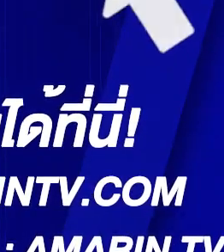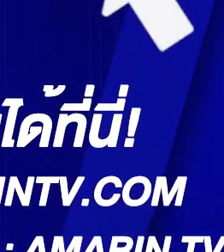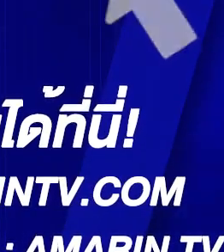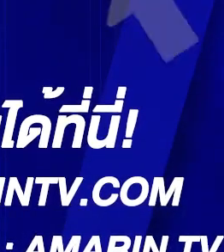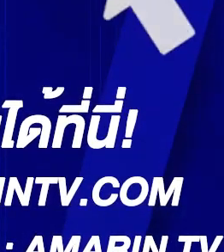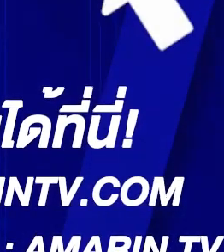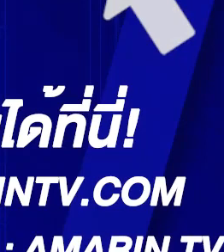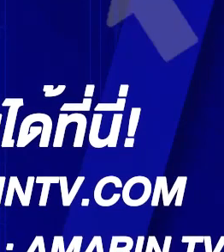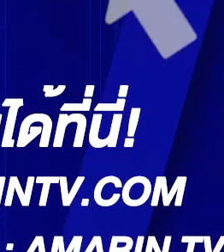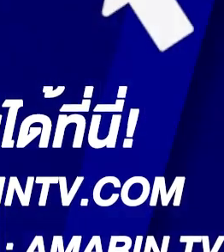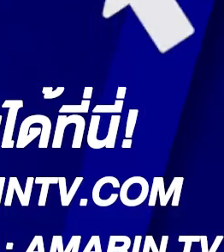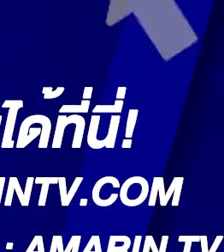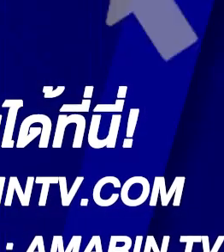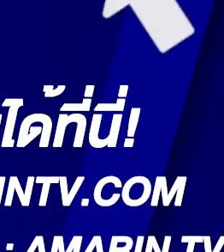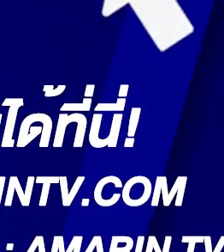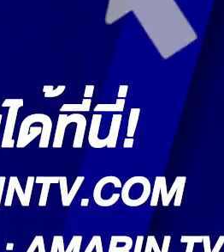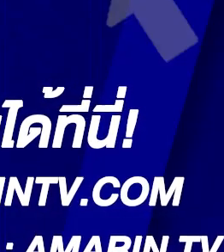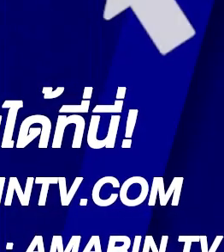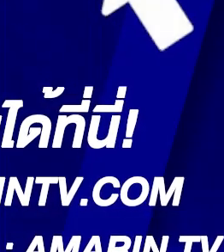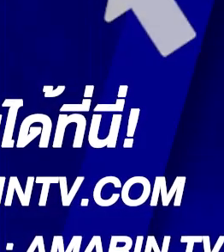ที่นี่ที่เดียวครับ